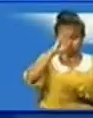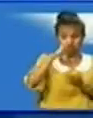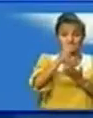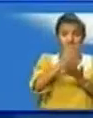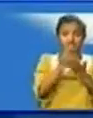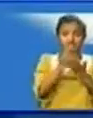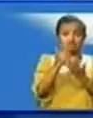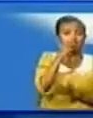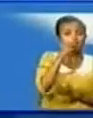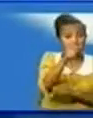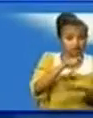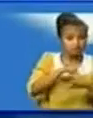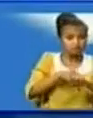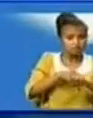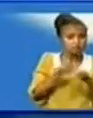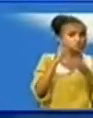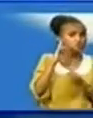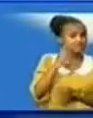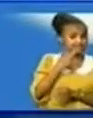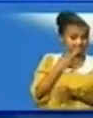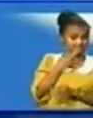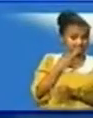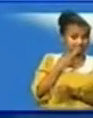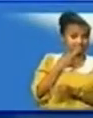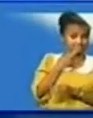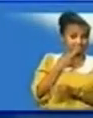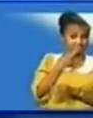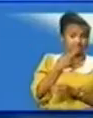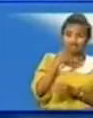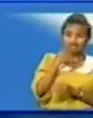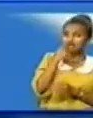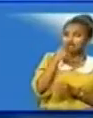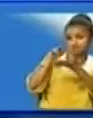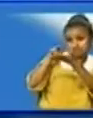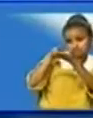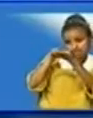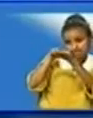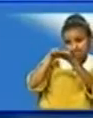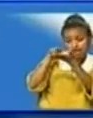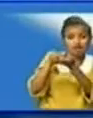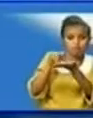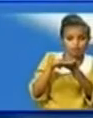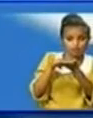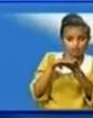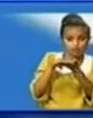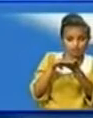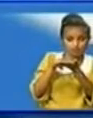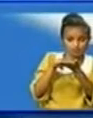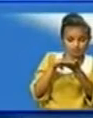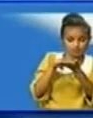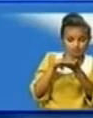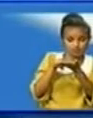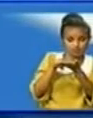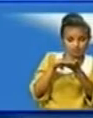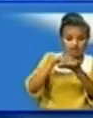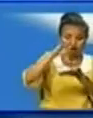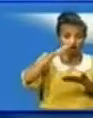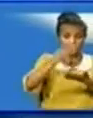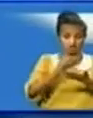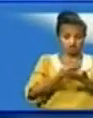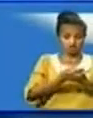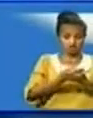ይፈጠራል ብዙ ጊዜ እንደዚህ አይነት ችግሮች የሚፈጠሩት ባለመግባባት ነው ቋንቋውን ባለመቻል ማለት ነው ልጅ የሆነ ነገር በሚል ጊዜ ብዙ ጊዜ